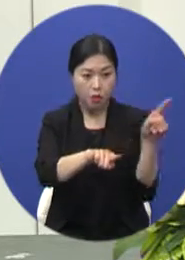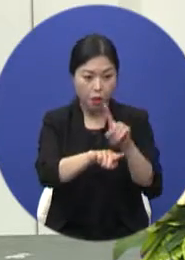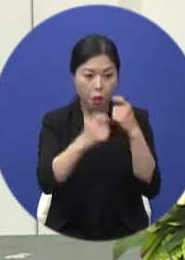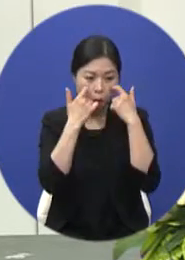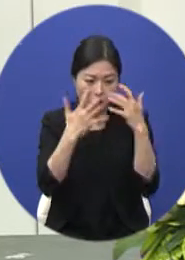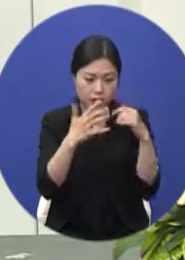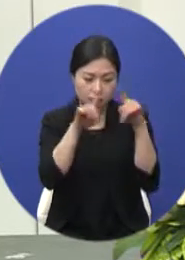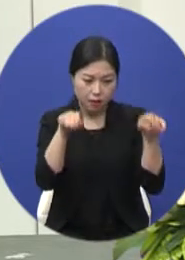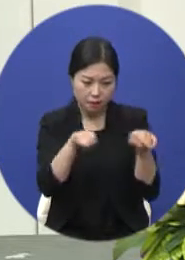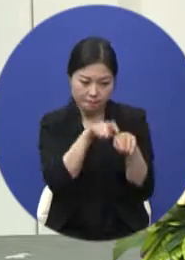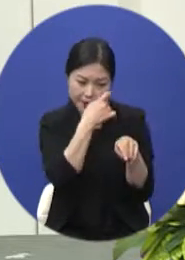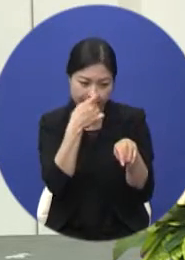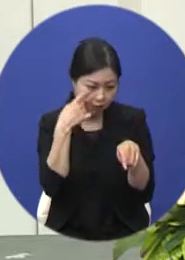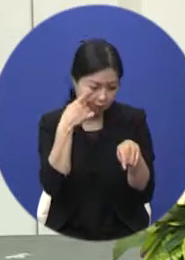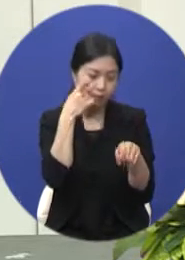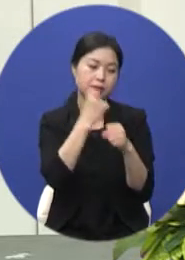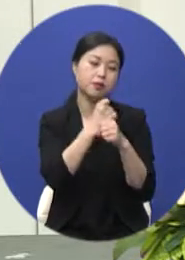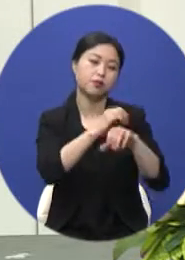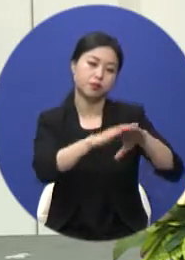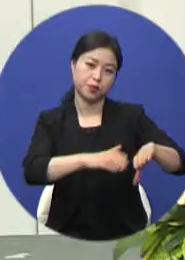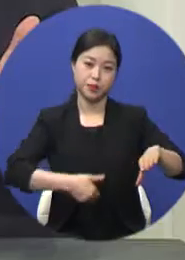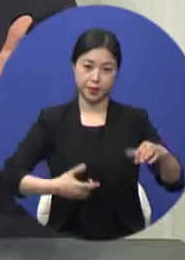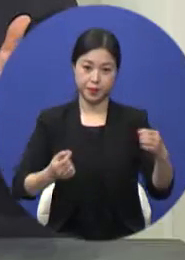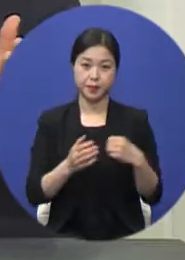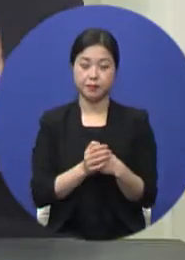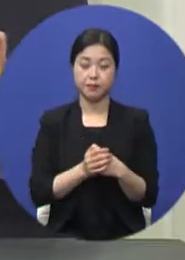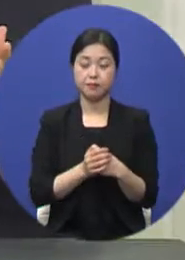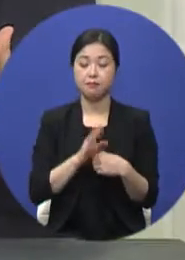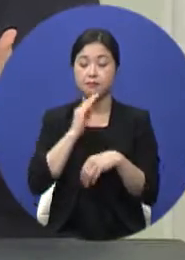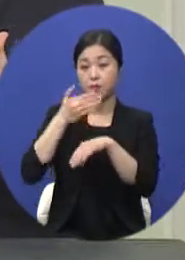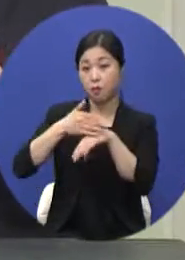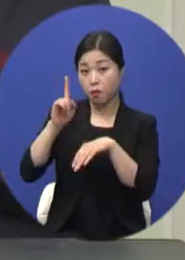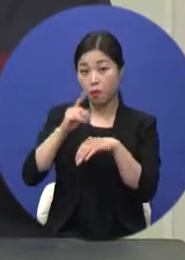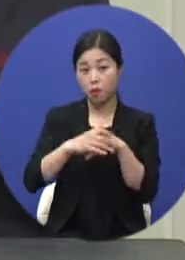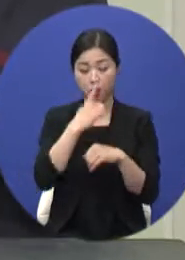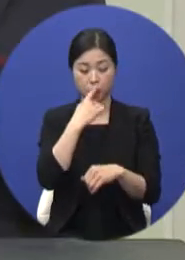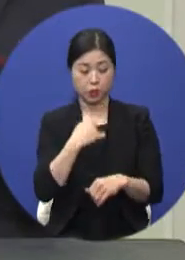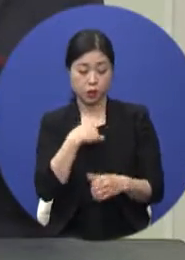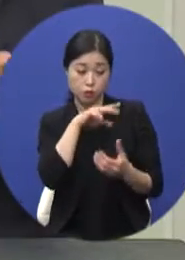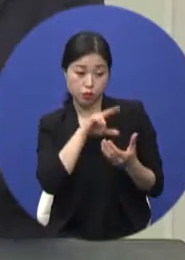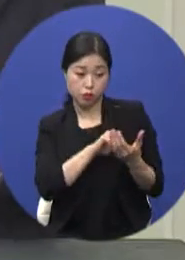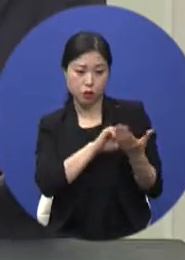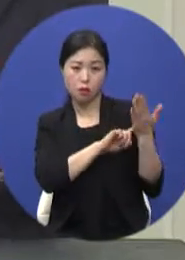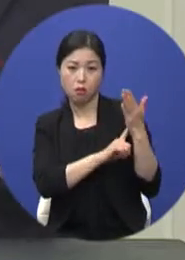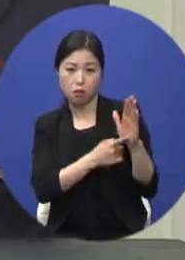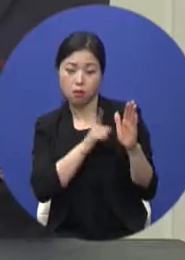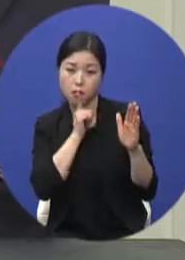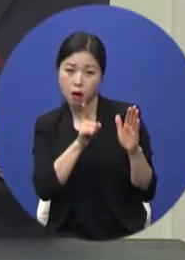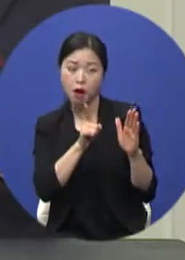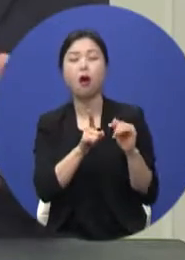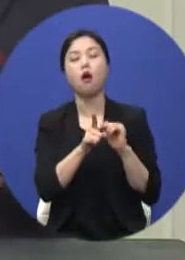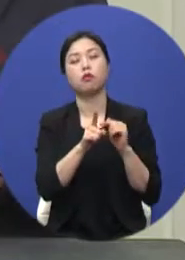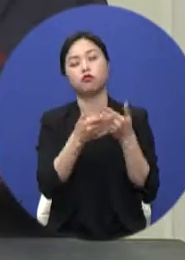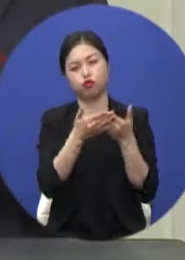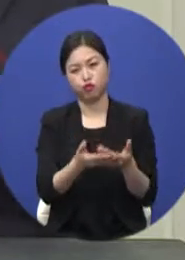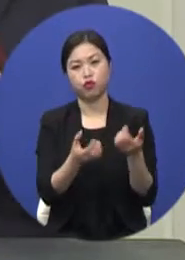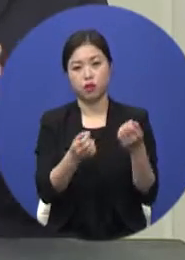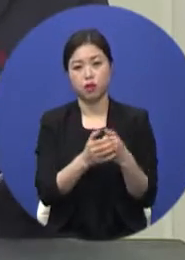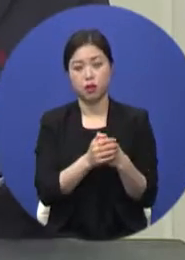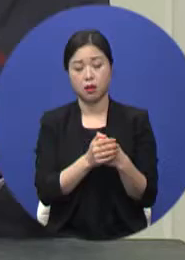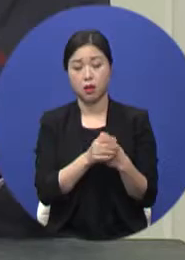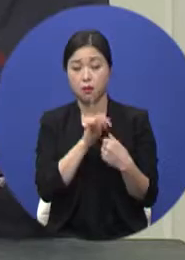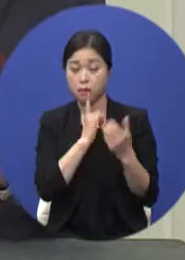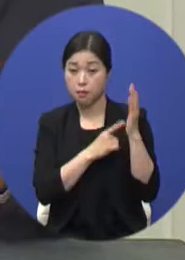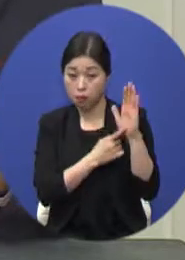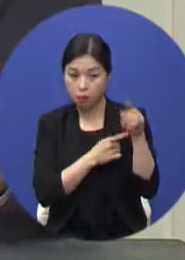확실하게 써놓는 게 중요합니다. 그래도 참 저 고마우신 게 본인 문제를 갖다가 이렇게 밖으로 표출한다는 게 굉장히 중요한 거예요. 예. 누군가